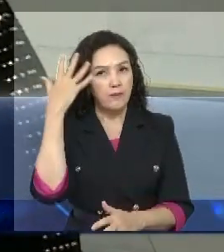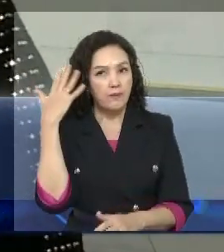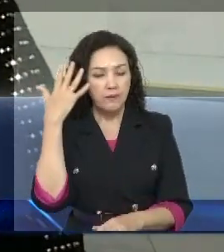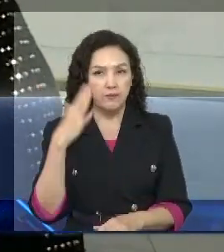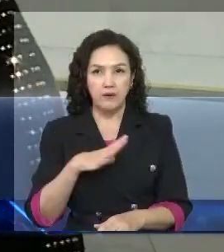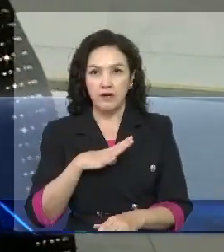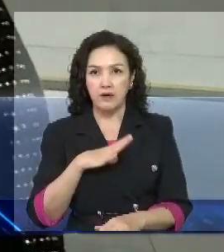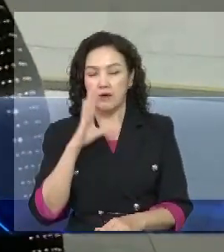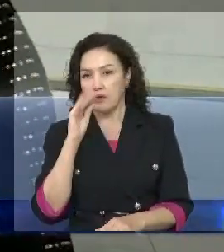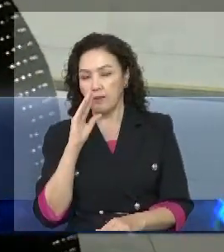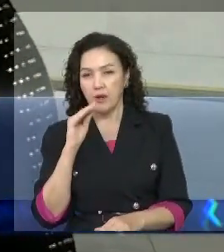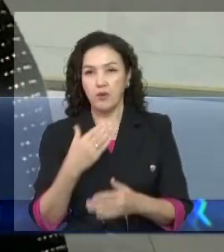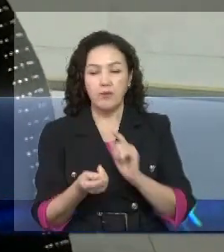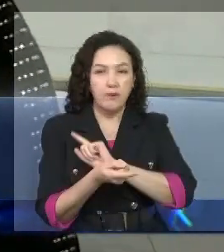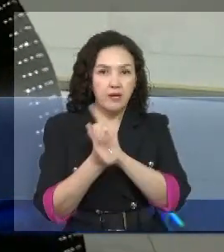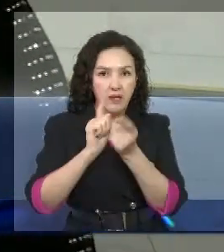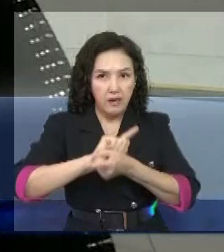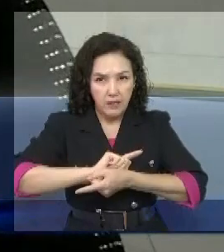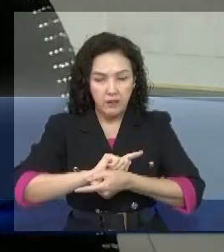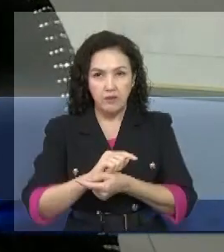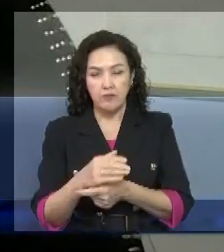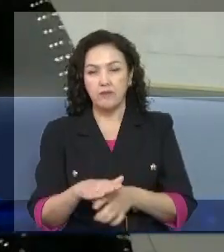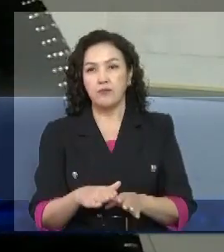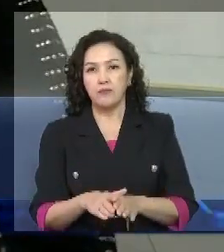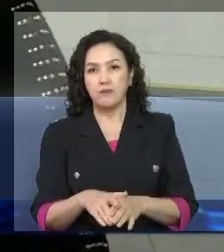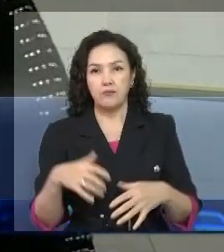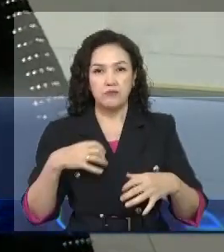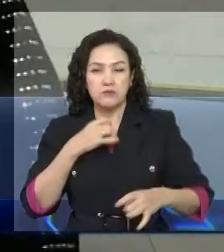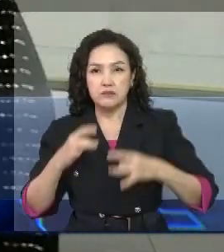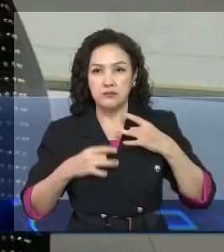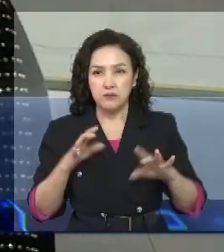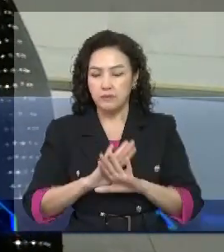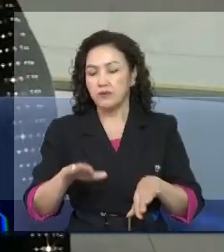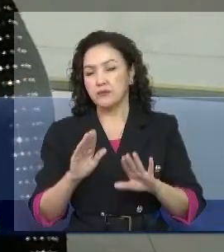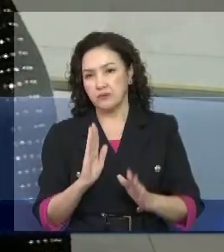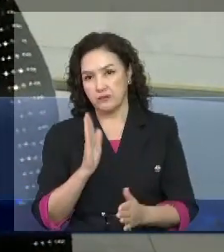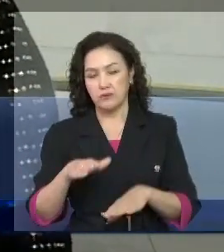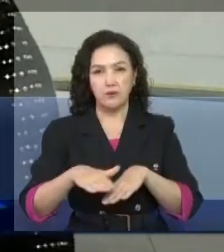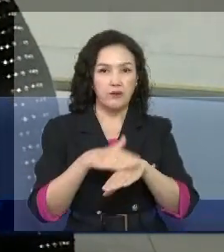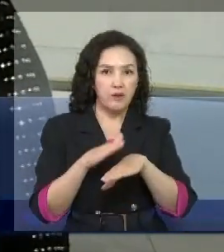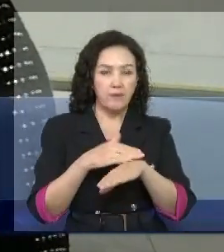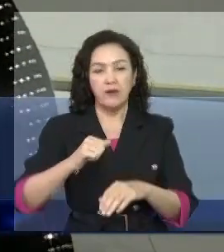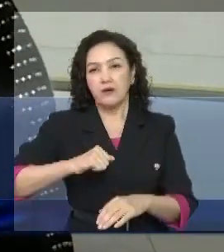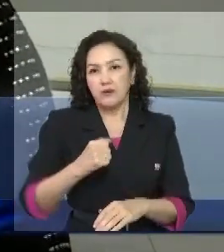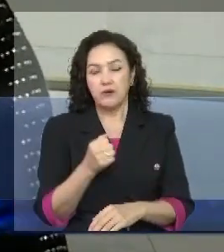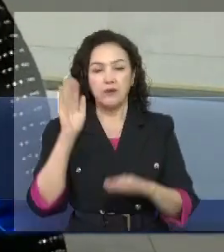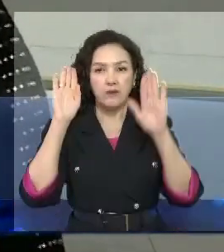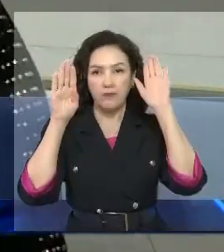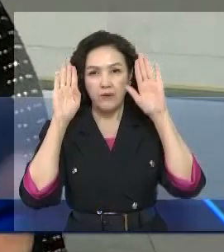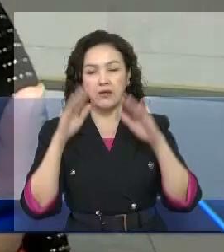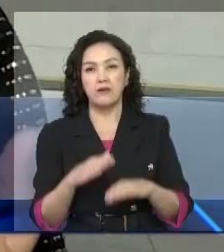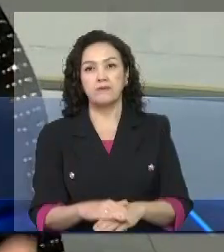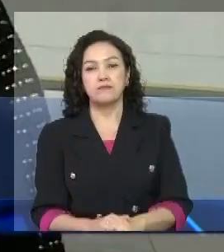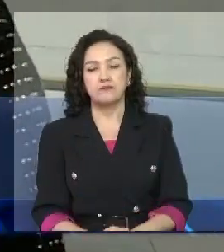и волк у нас меняется кардинально, он из агрессивного злого волка становится добрым, другом зайца,